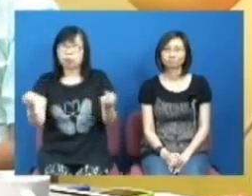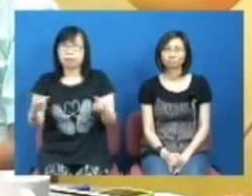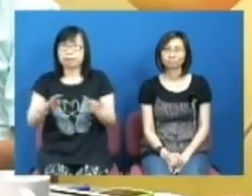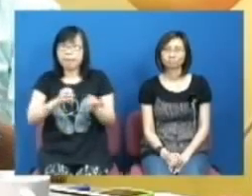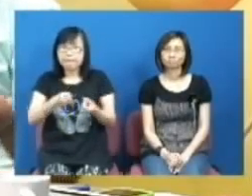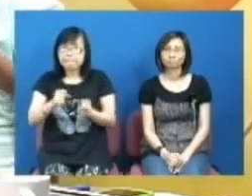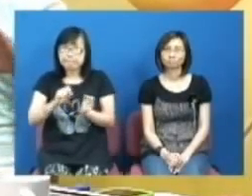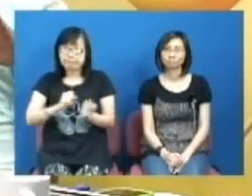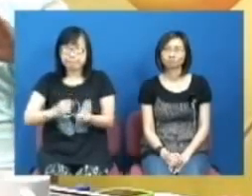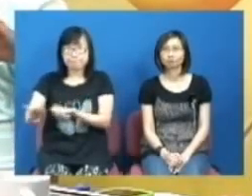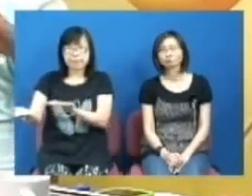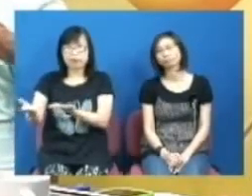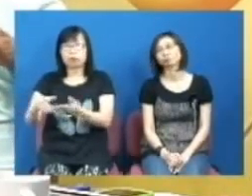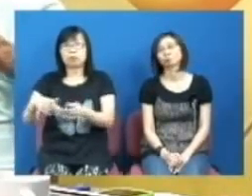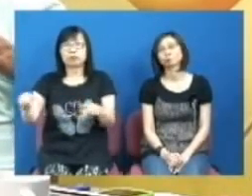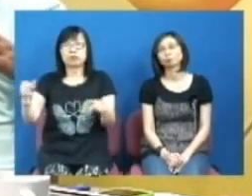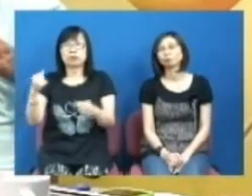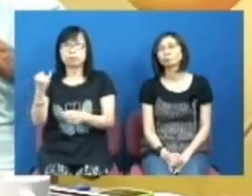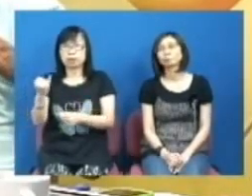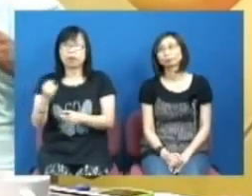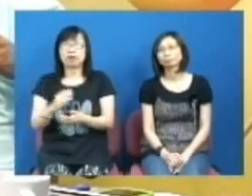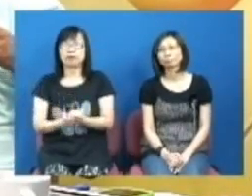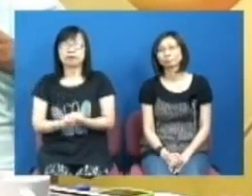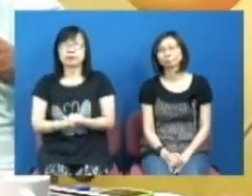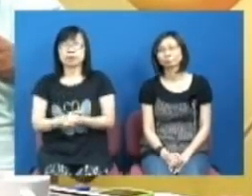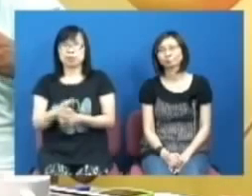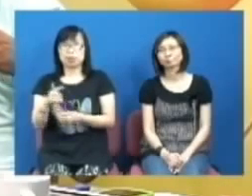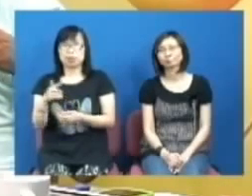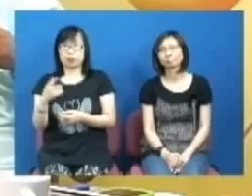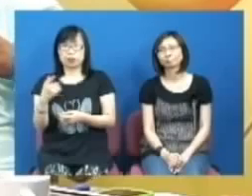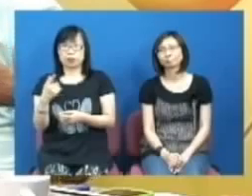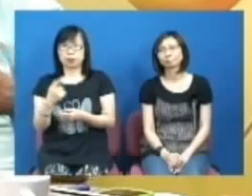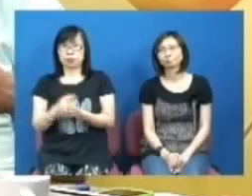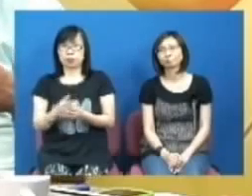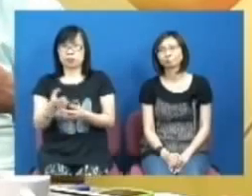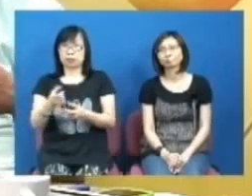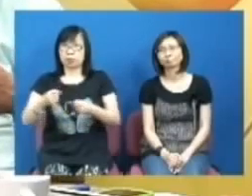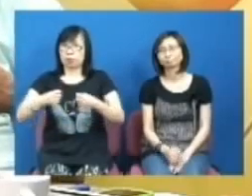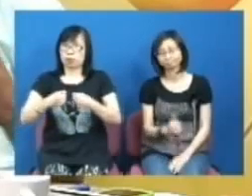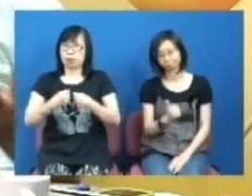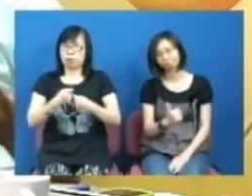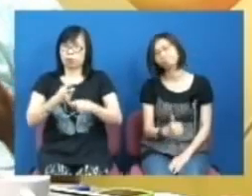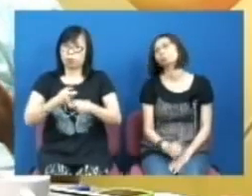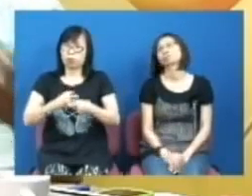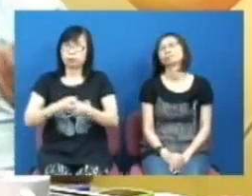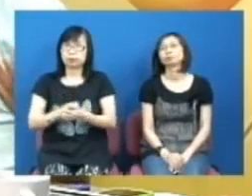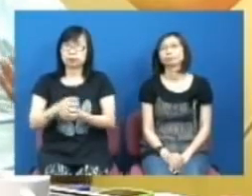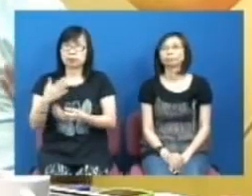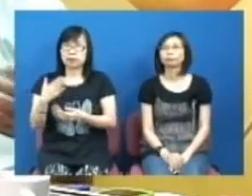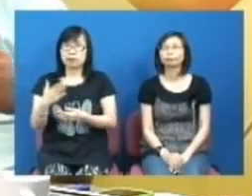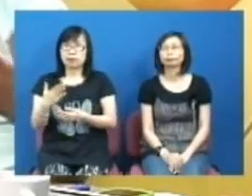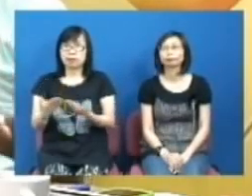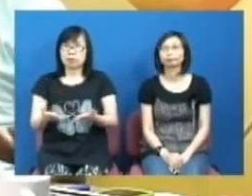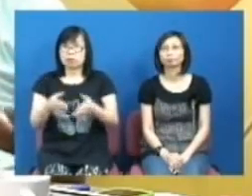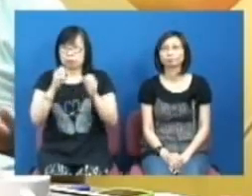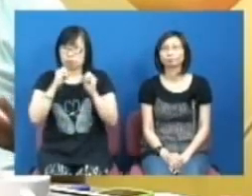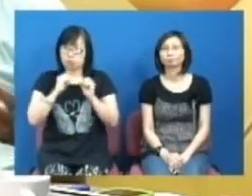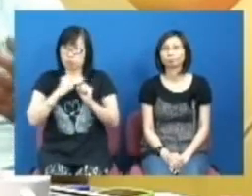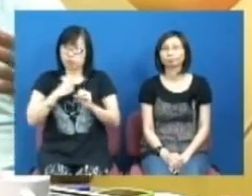啦。除咗係喺地緣政治上面作為一個 buffer， 即係作為一個緩衝之外 ，OK， 咁佢咪要放